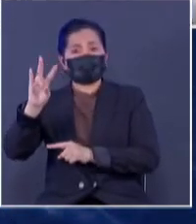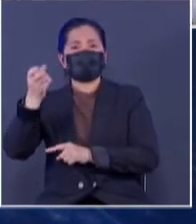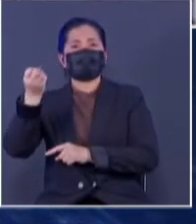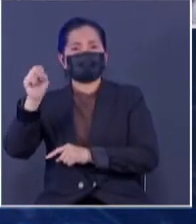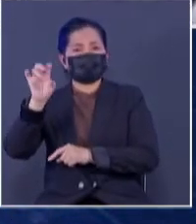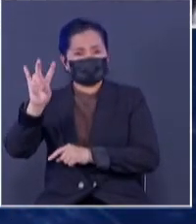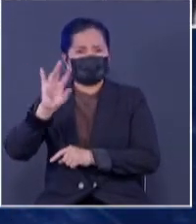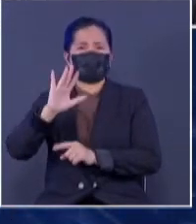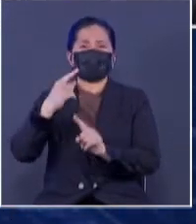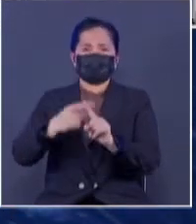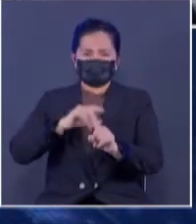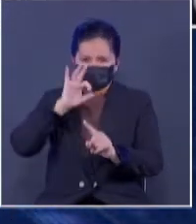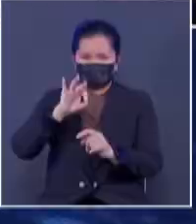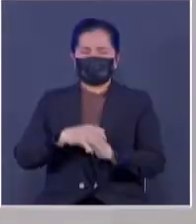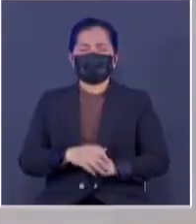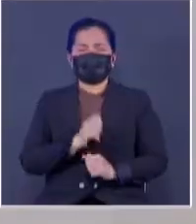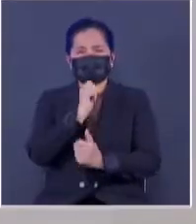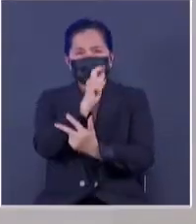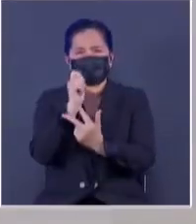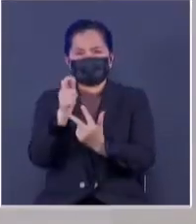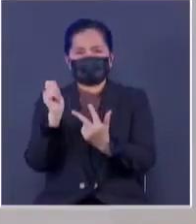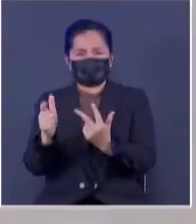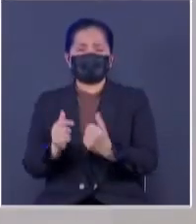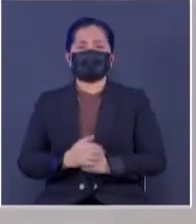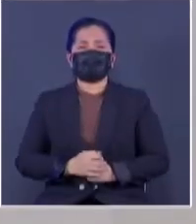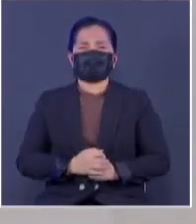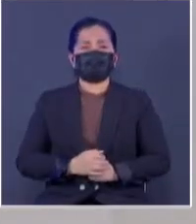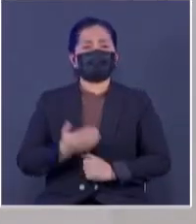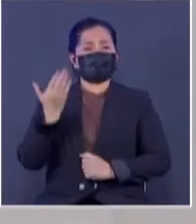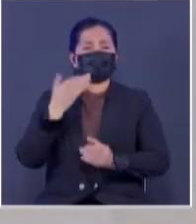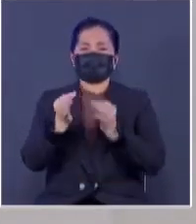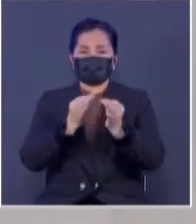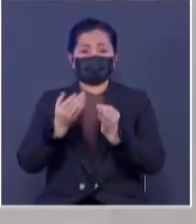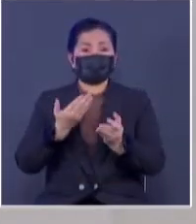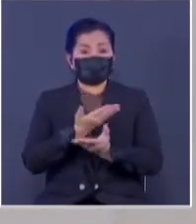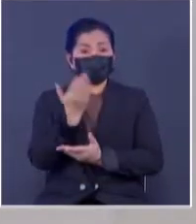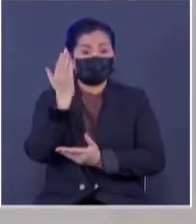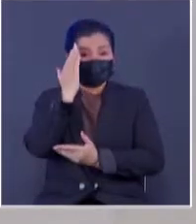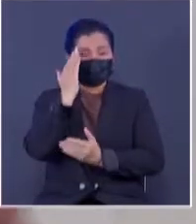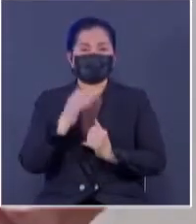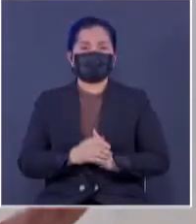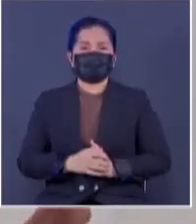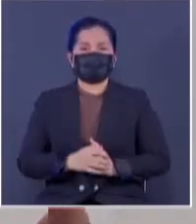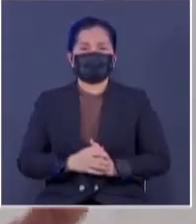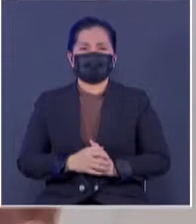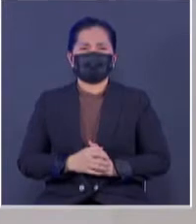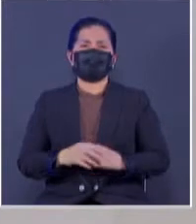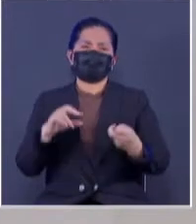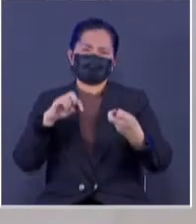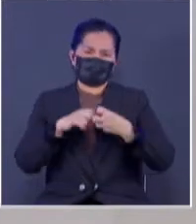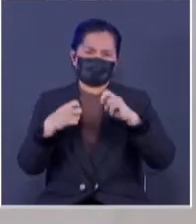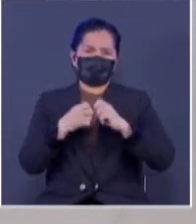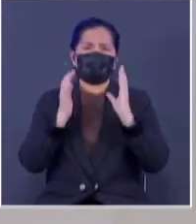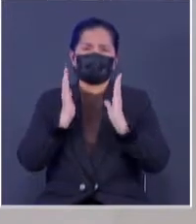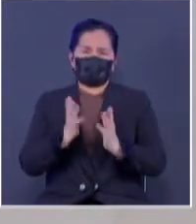ในเดือนกันยายนนี้ค่ะ ครับเมื่อครั้งที่แล้วที่ผมเรียนชี้แจงทุกท่านไปว่าเนื่องจากจำนวนปริมาณของ